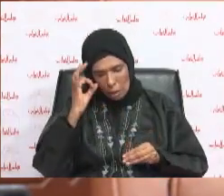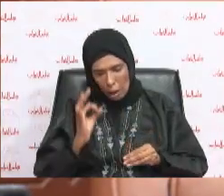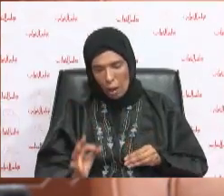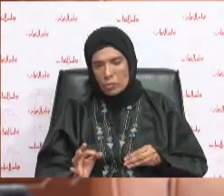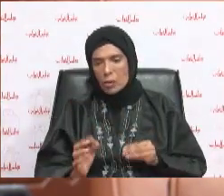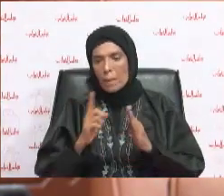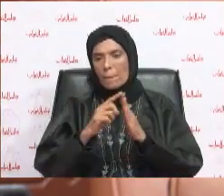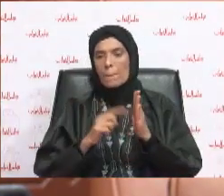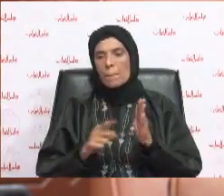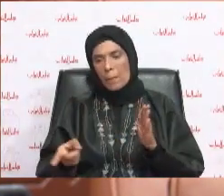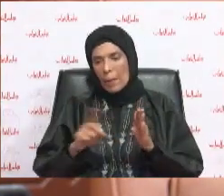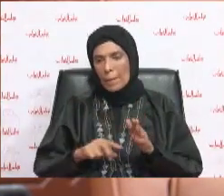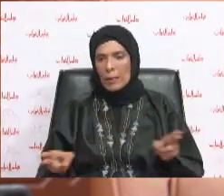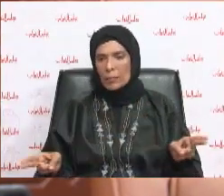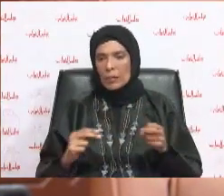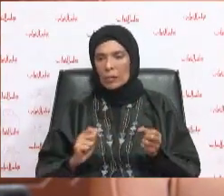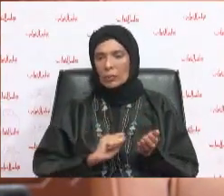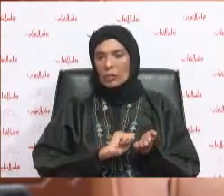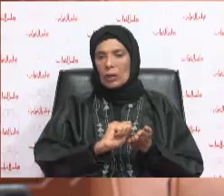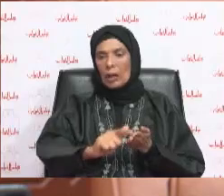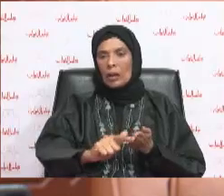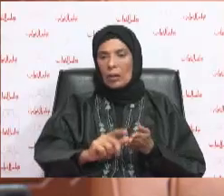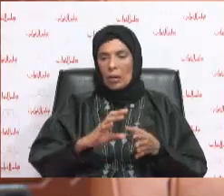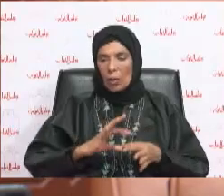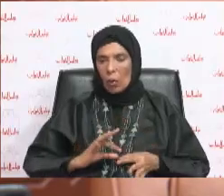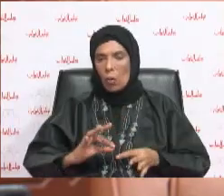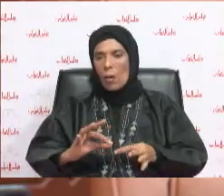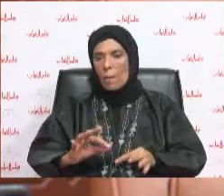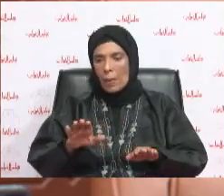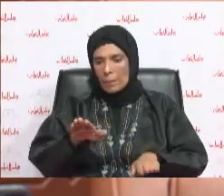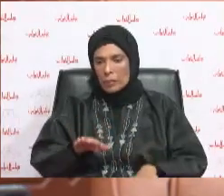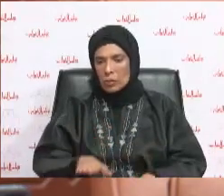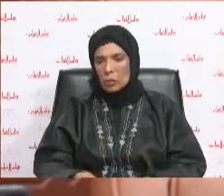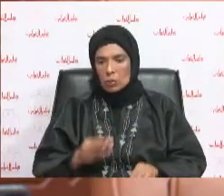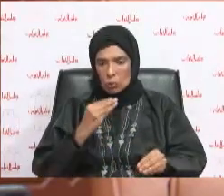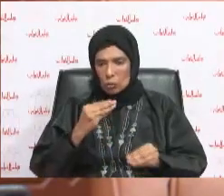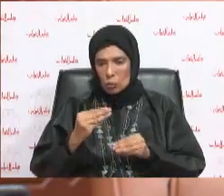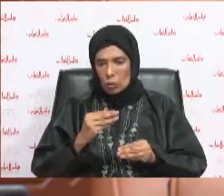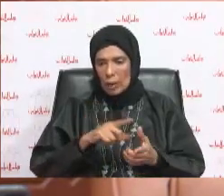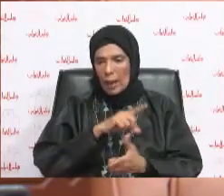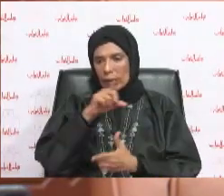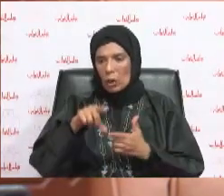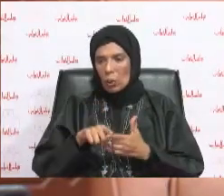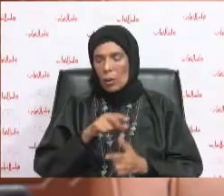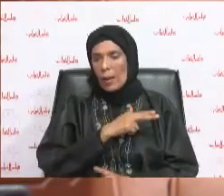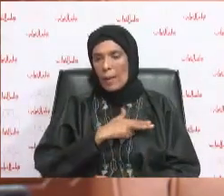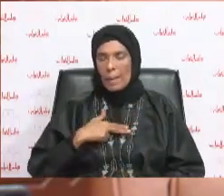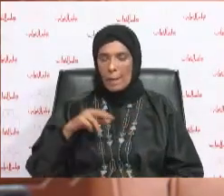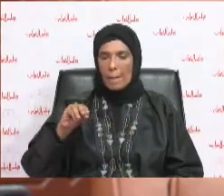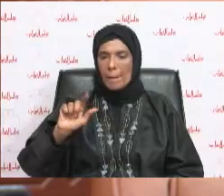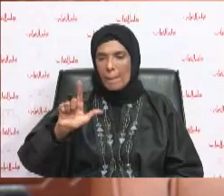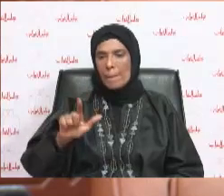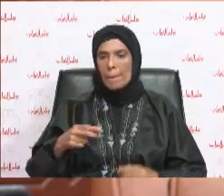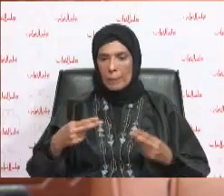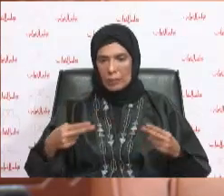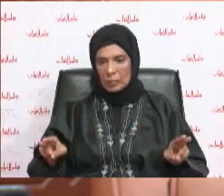رفضه. شنو الرسالة اللي بيوصلها مجلس الشورى للحكومة؟ هل أن فتح